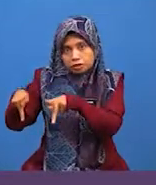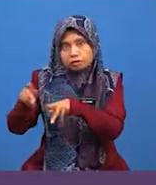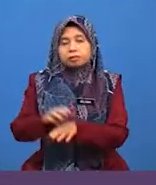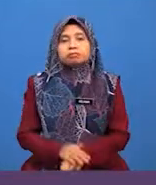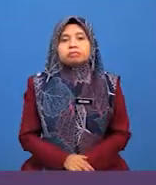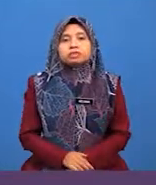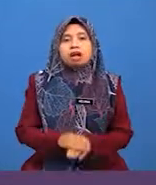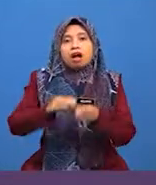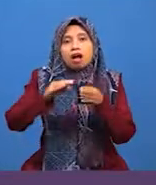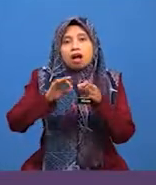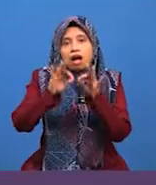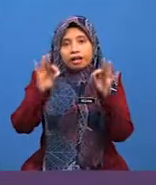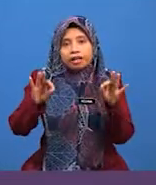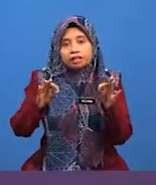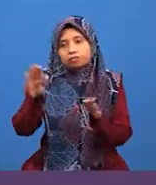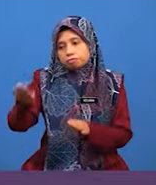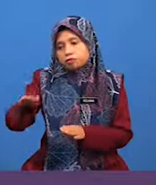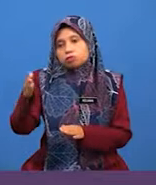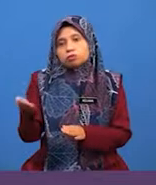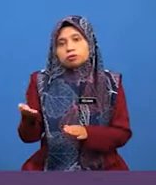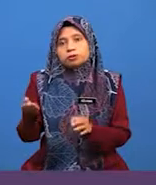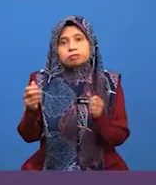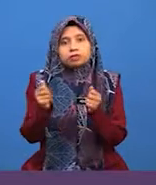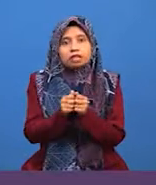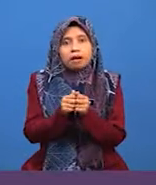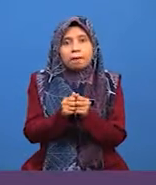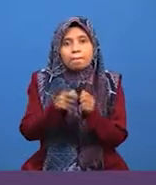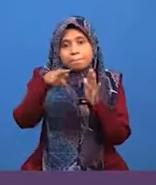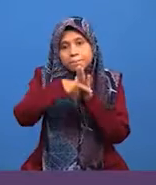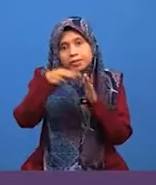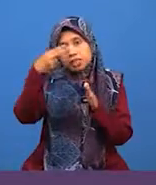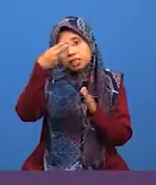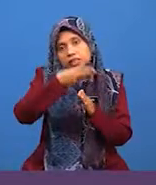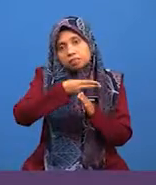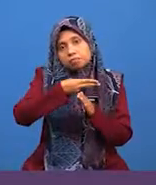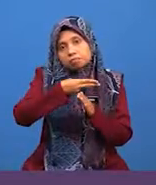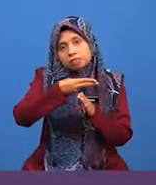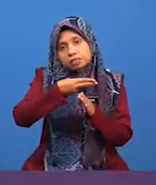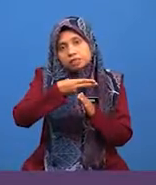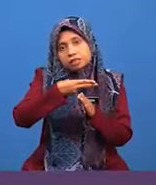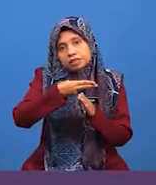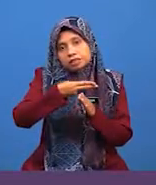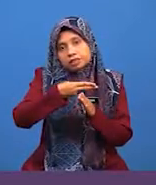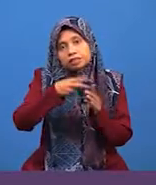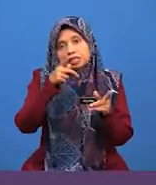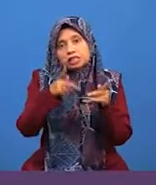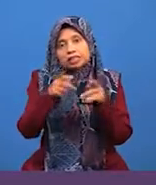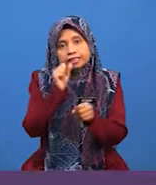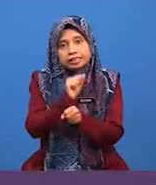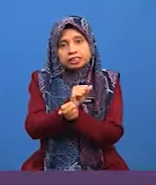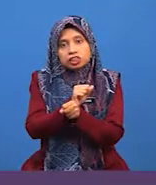Ayat disongsangkan dengan perdepanan kata kerja dengan